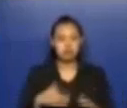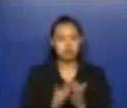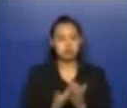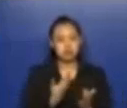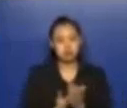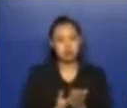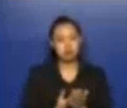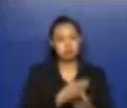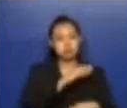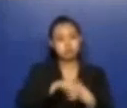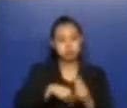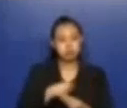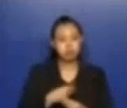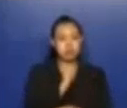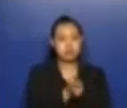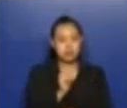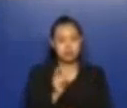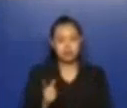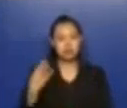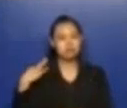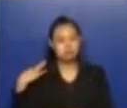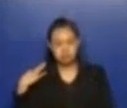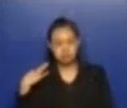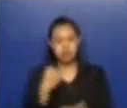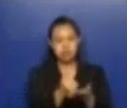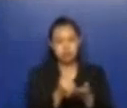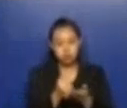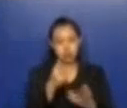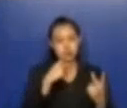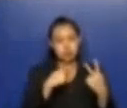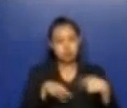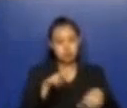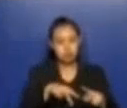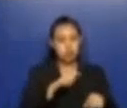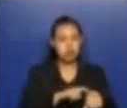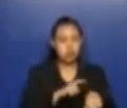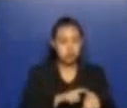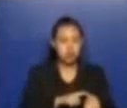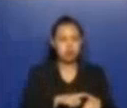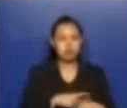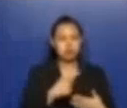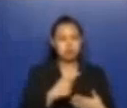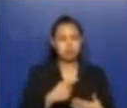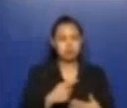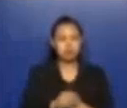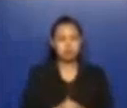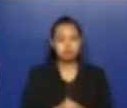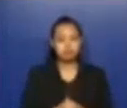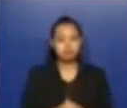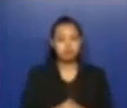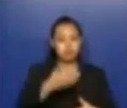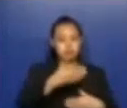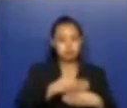ช้จ่ายในการตอบแทนให้อาสาสมัครในการอยู่เวรตั้งด่านควบคุมโรคซึ่